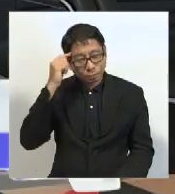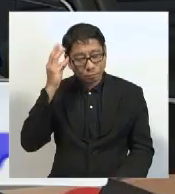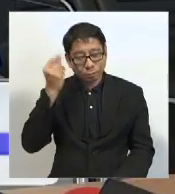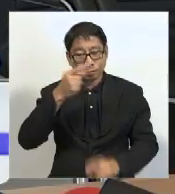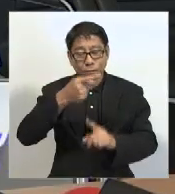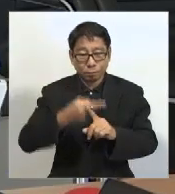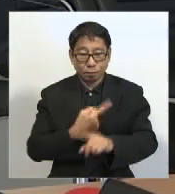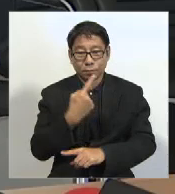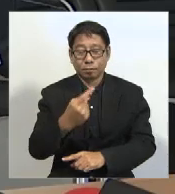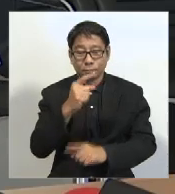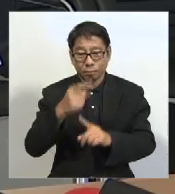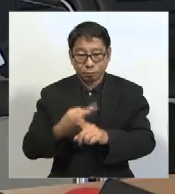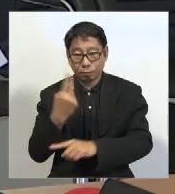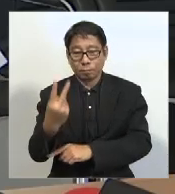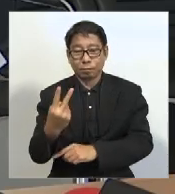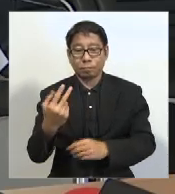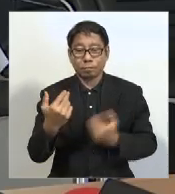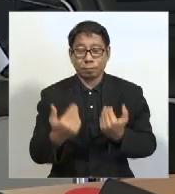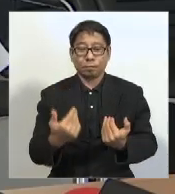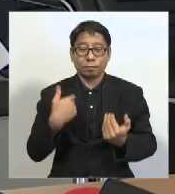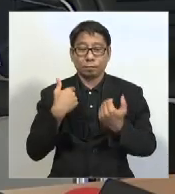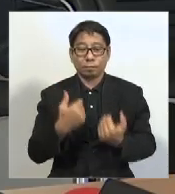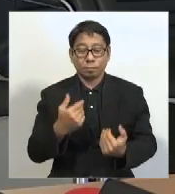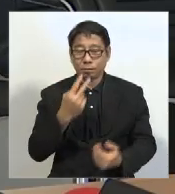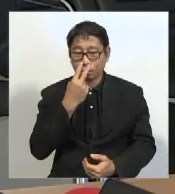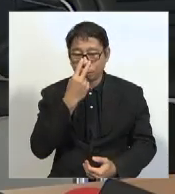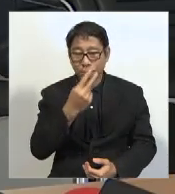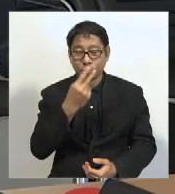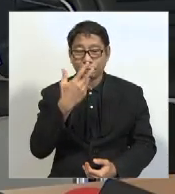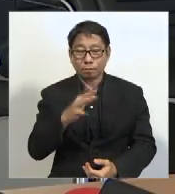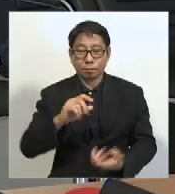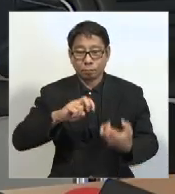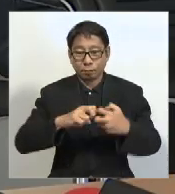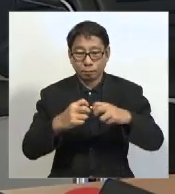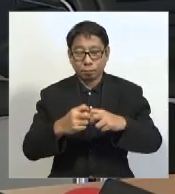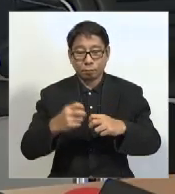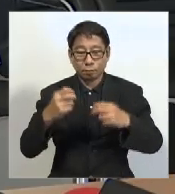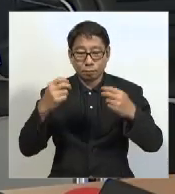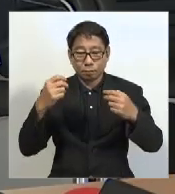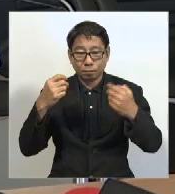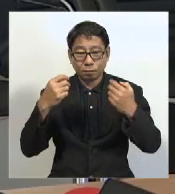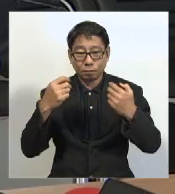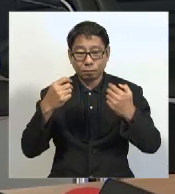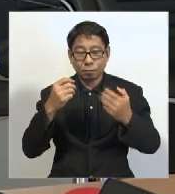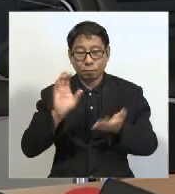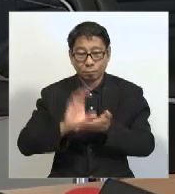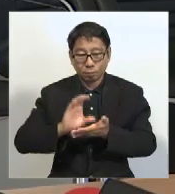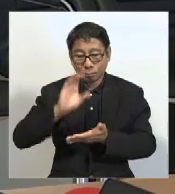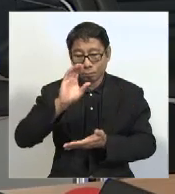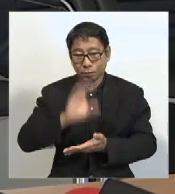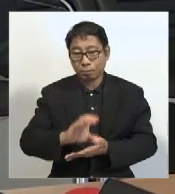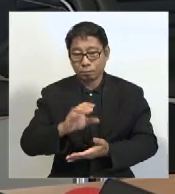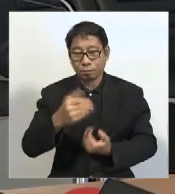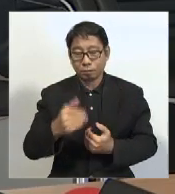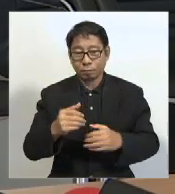ณเดือนมกราคมกุมภาพันธ์นะครับเท่าที่ดูขนาดนี้เรามีปัญหาที่เราห่วงอย่างนึงก็คืองบประมาณมันจะต้